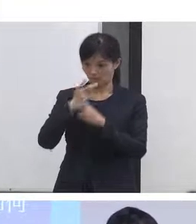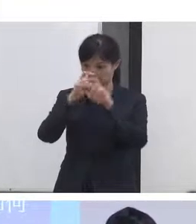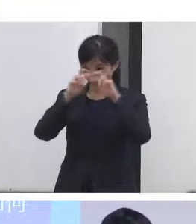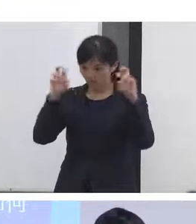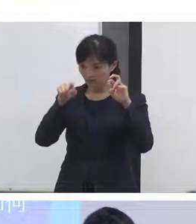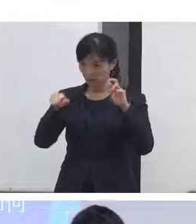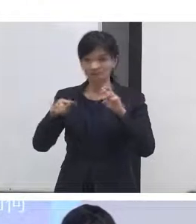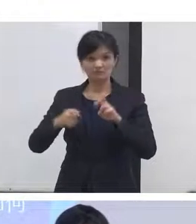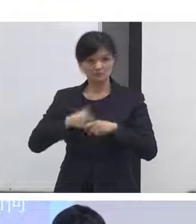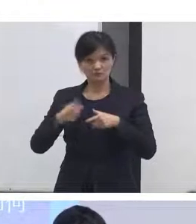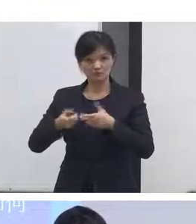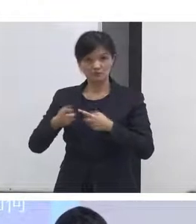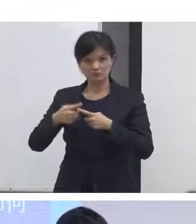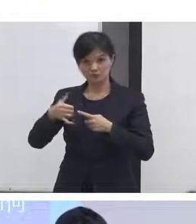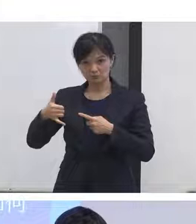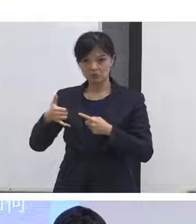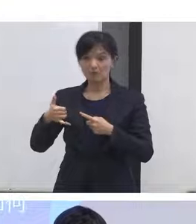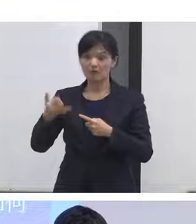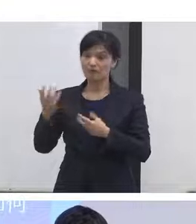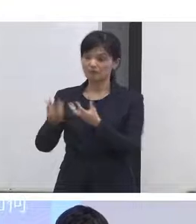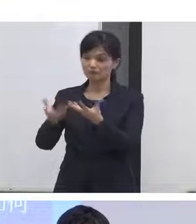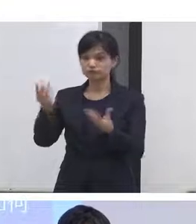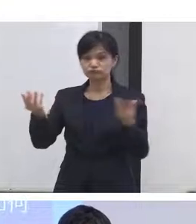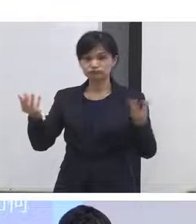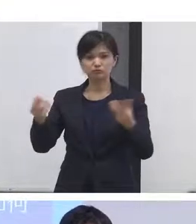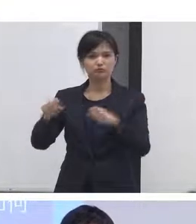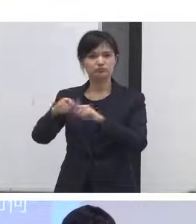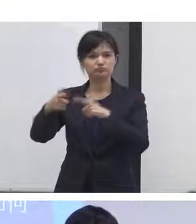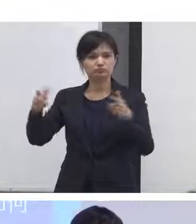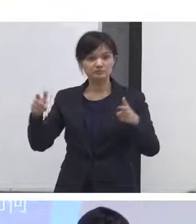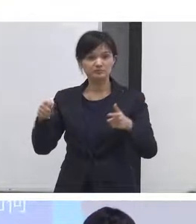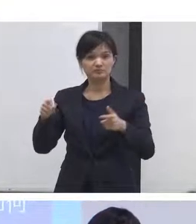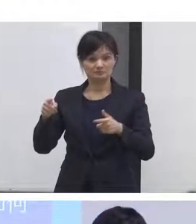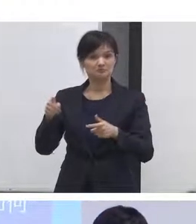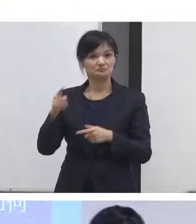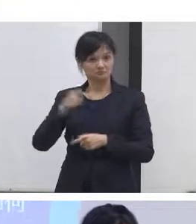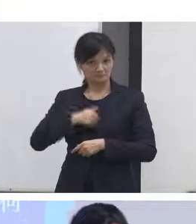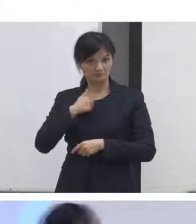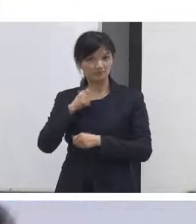想改变公务员。那这样子你做起事来合作起来就会非常的开心。